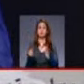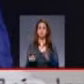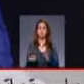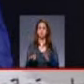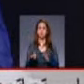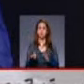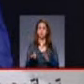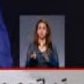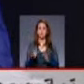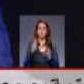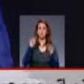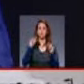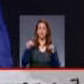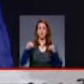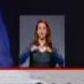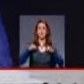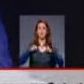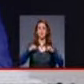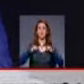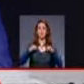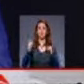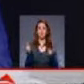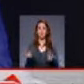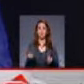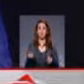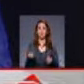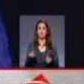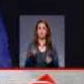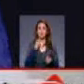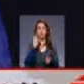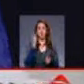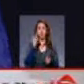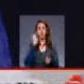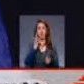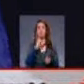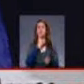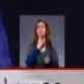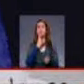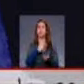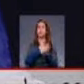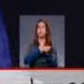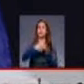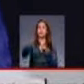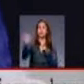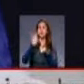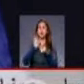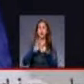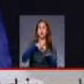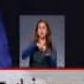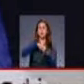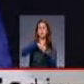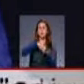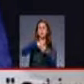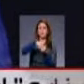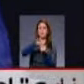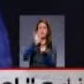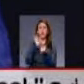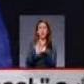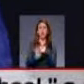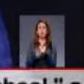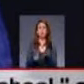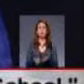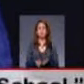اصبح زي النوادي، واللي يقعد يدفع عشان يقعد على الكوبري بتاع الحكومة.